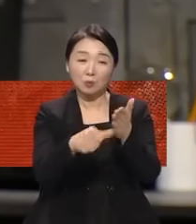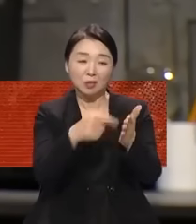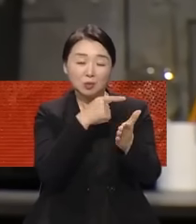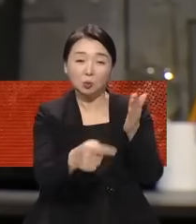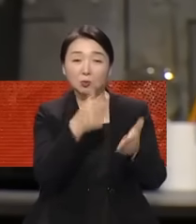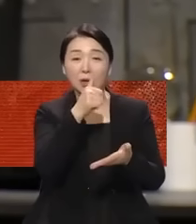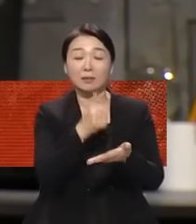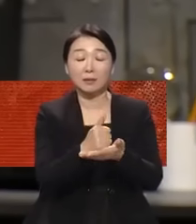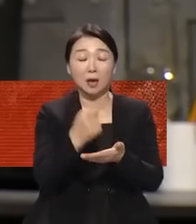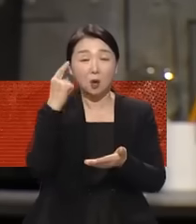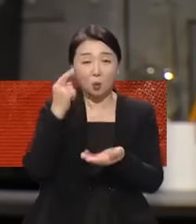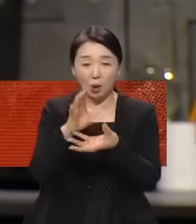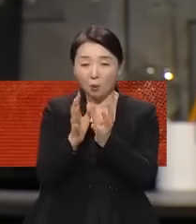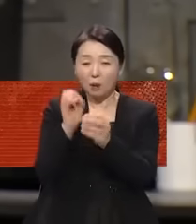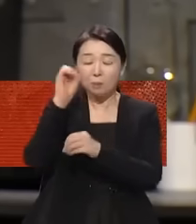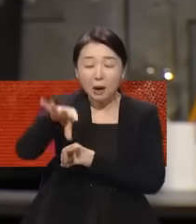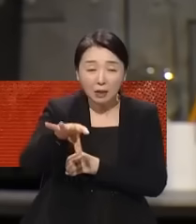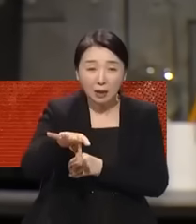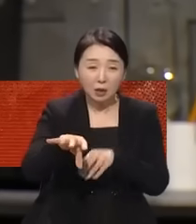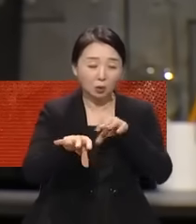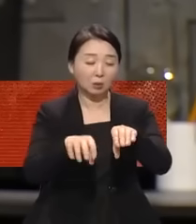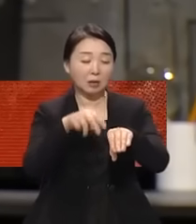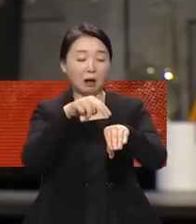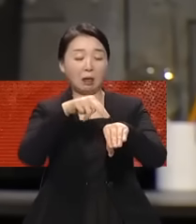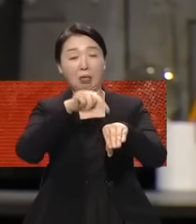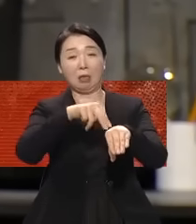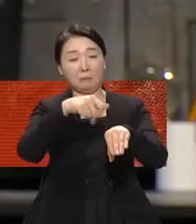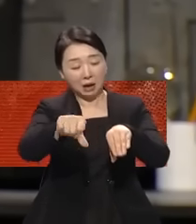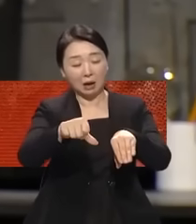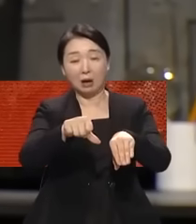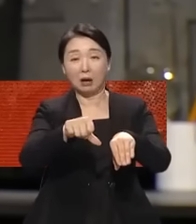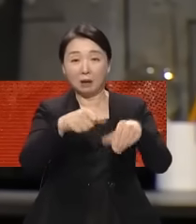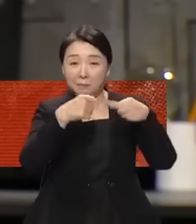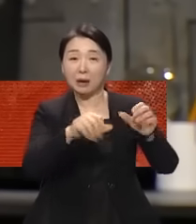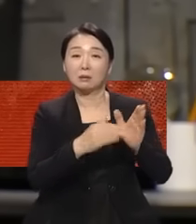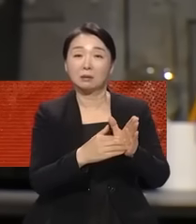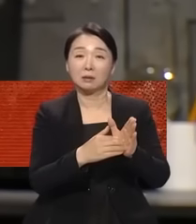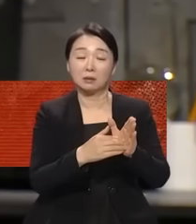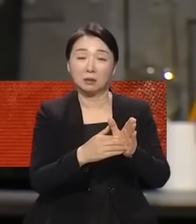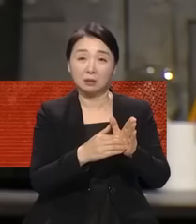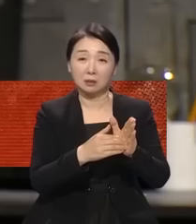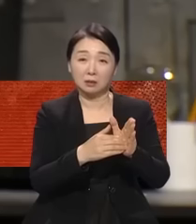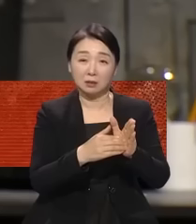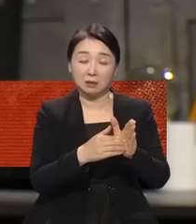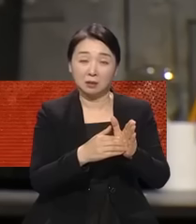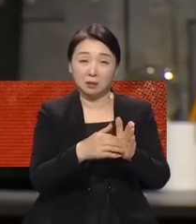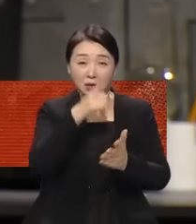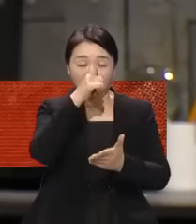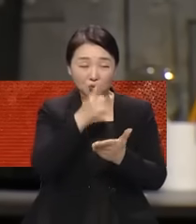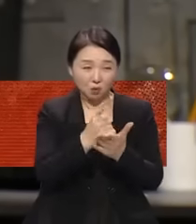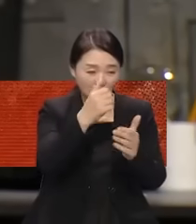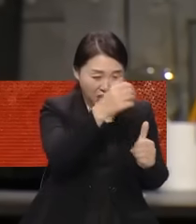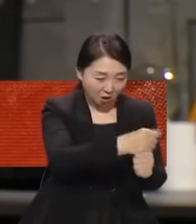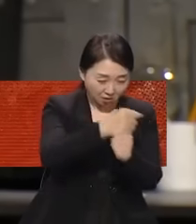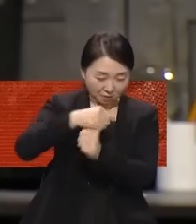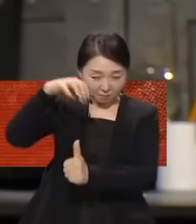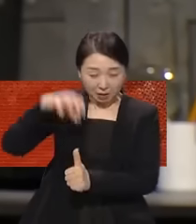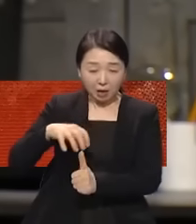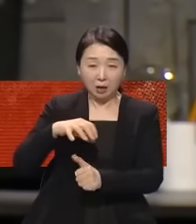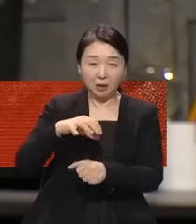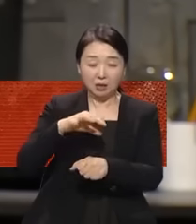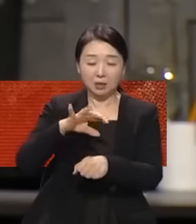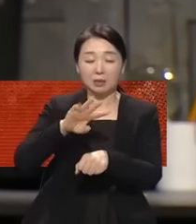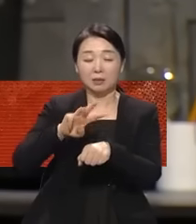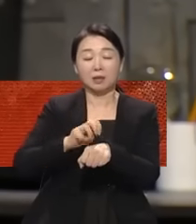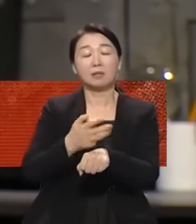던져 가지고 밖에 던져 가지고 차량을 파손시켰다 않습니까 이걸 했는데 현행범을 제포기 때문에 48시간에 조사한 뒤에 구속